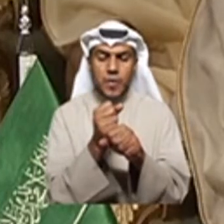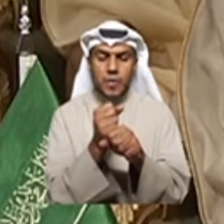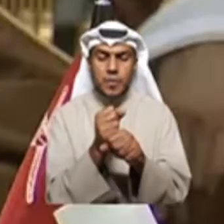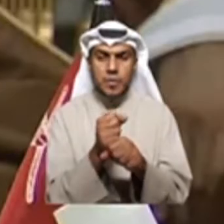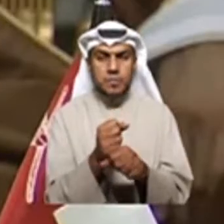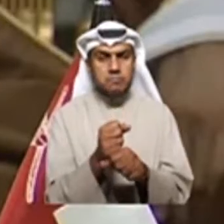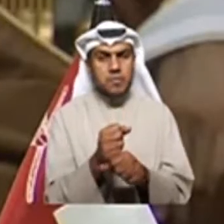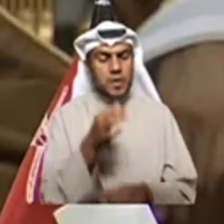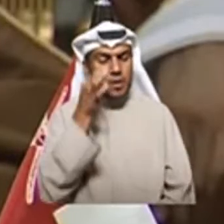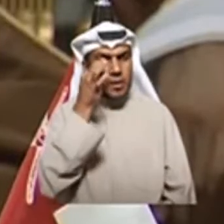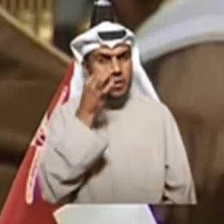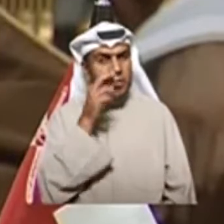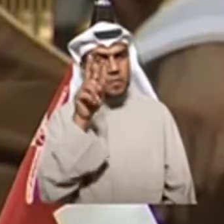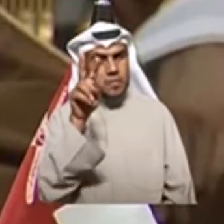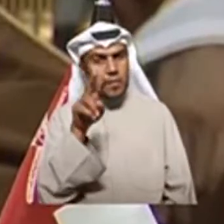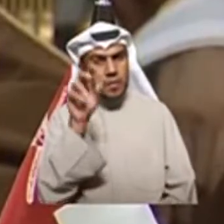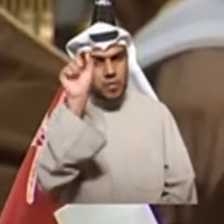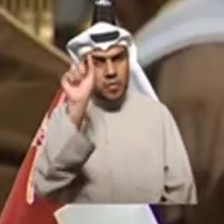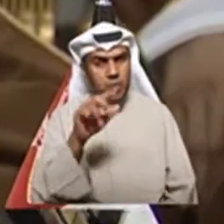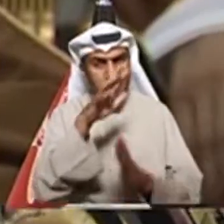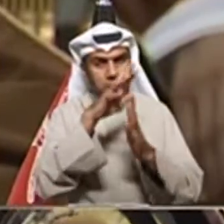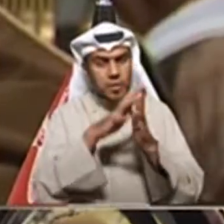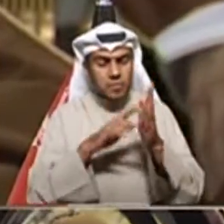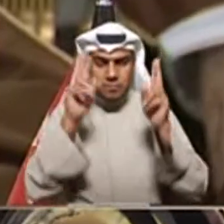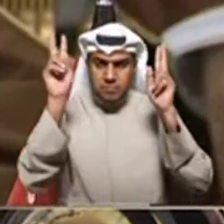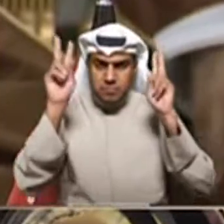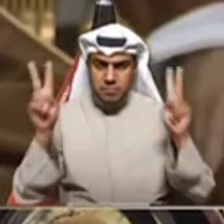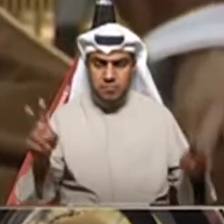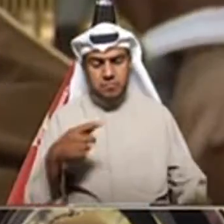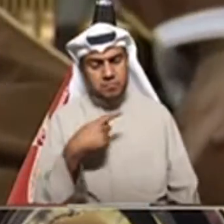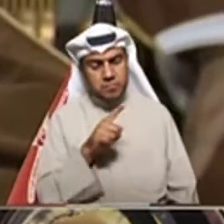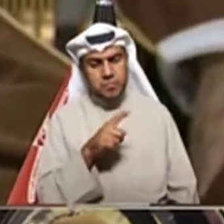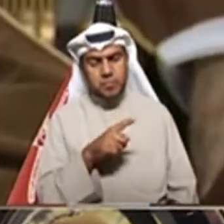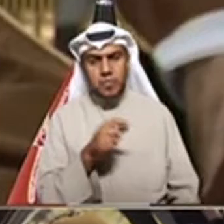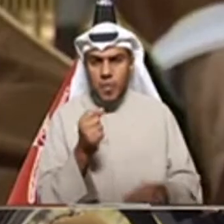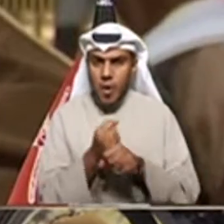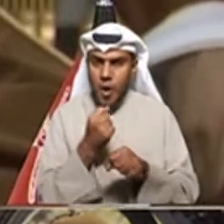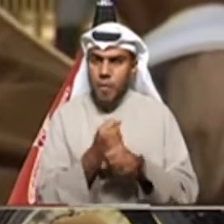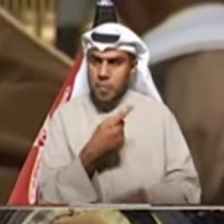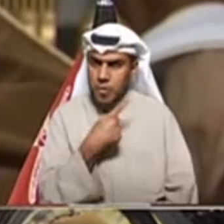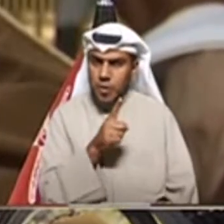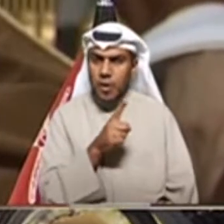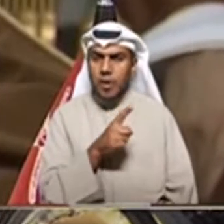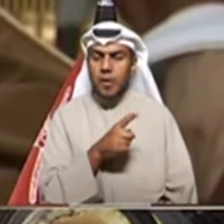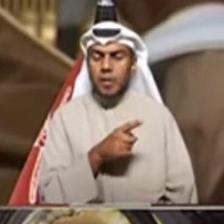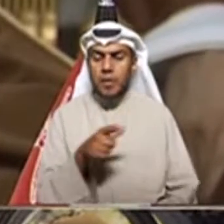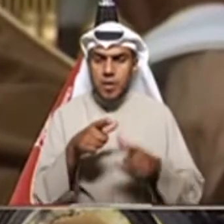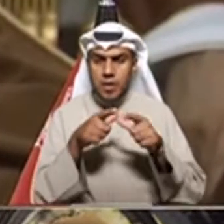معبرة وكلمة يقتدى بها في عملنا كمجلس